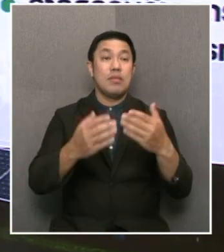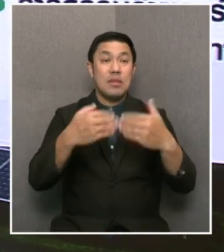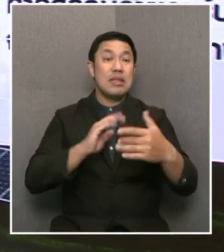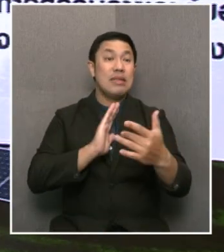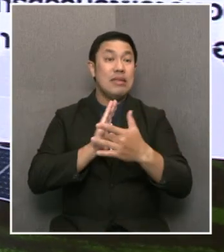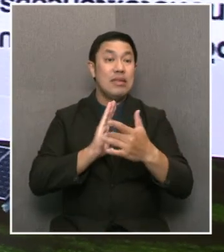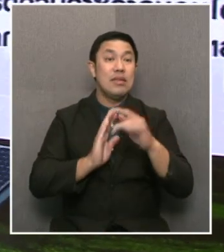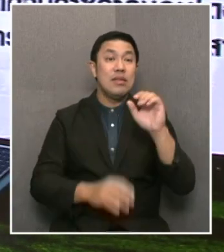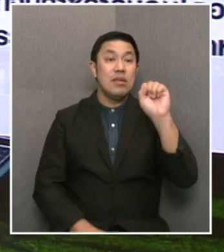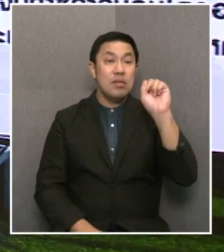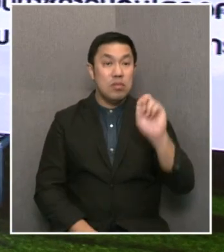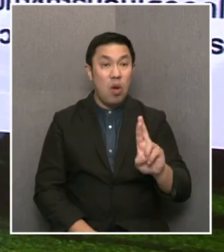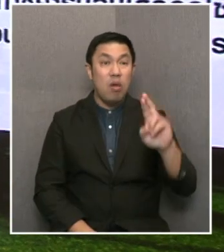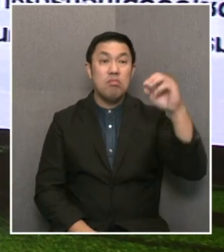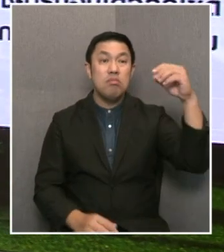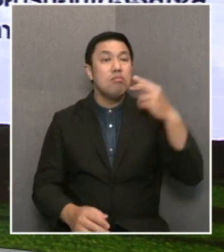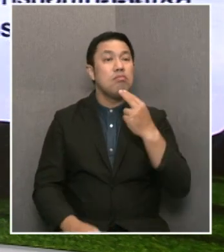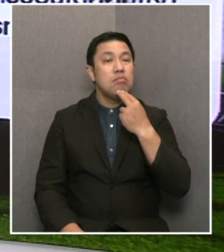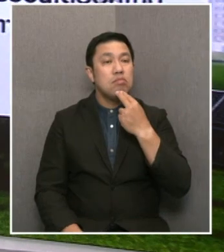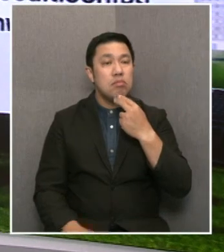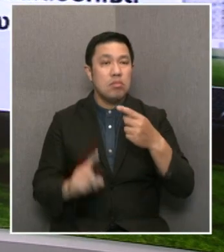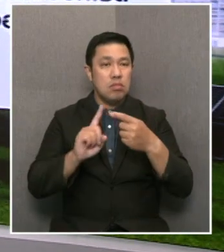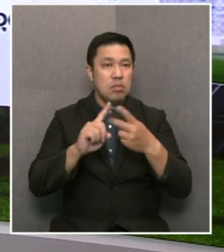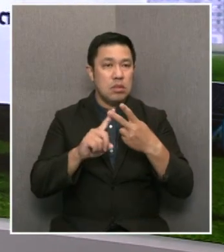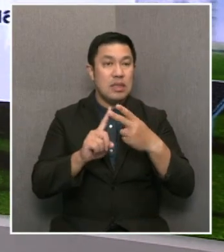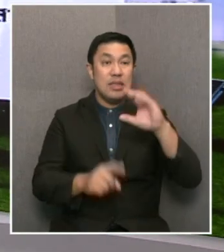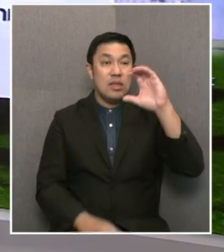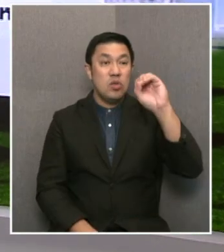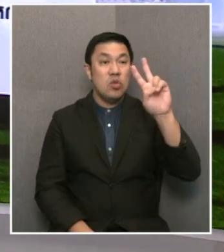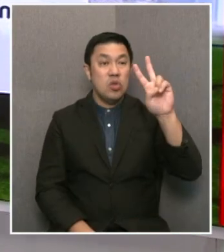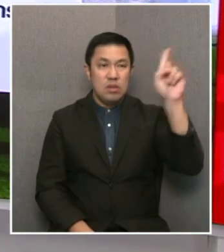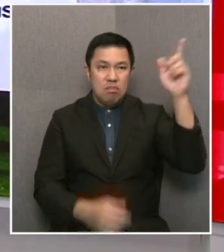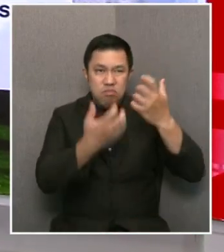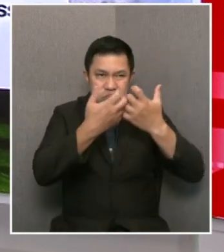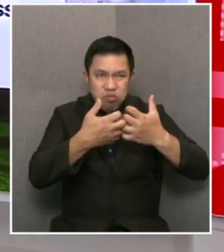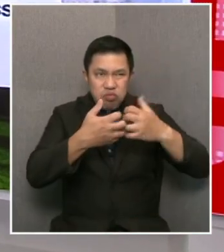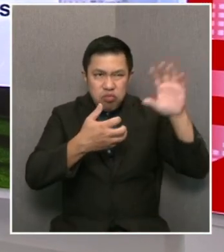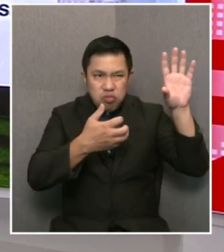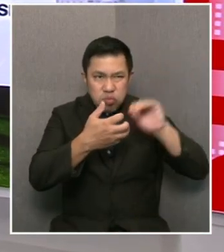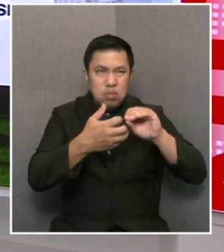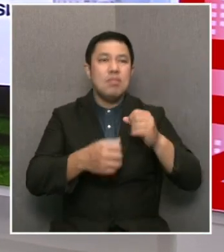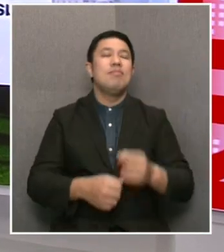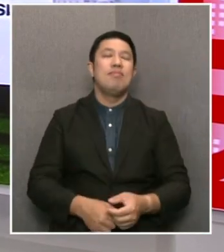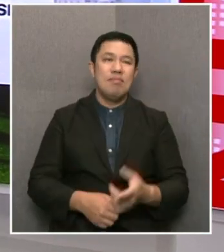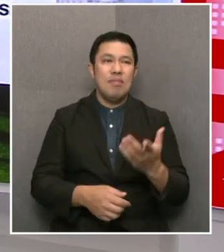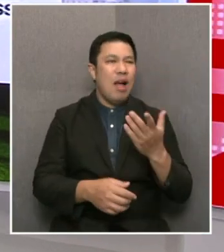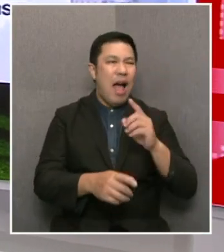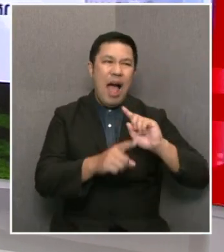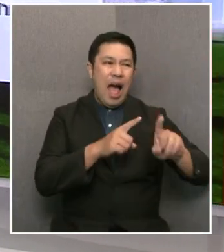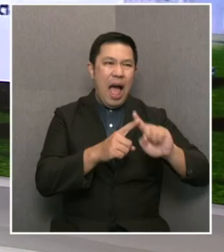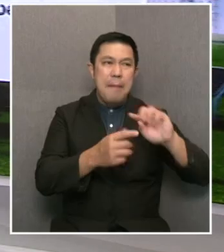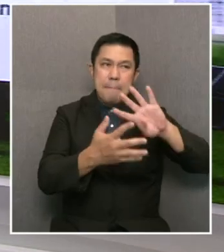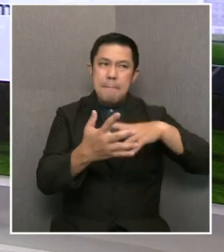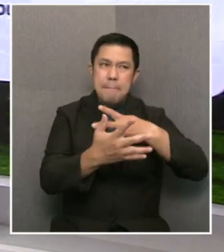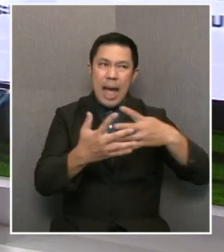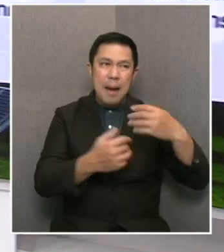เตอรี่การดักจับก๊าซคาร์บอนไดออกไซด์จากกระบวนการทางอุตสาหกรรมค่ะนี่ก็คือแผนพลังง